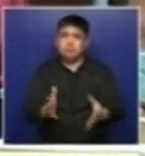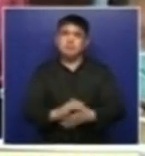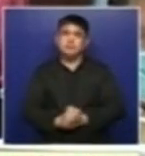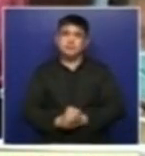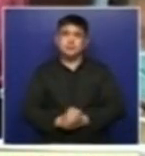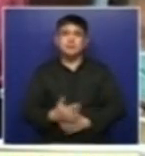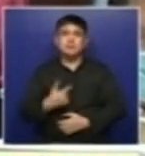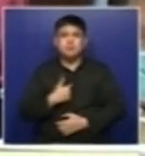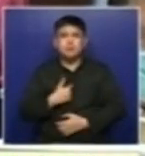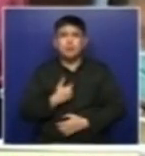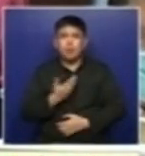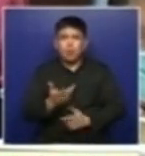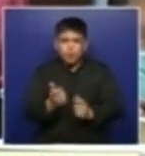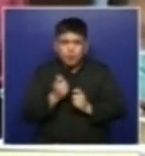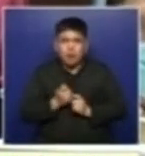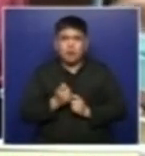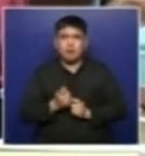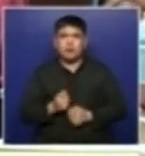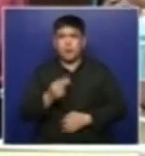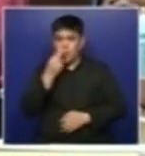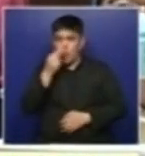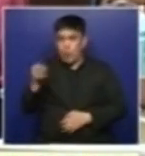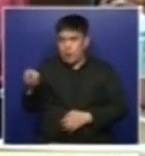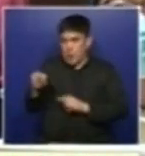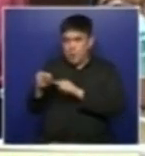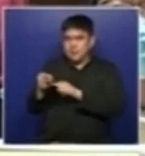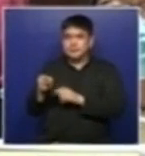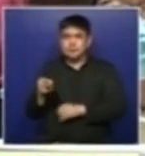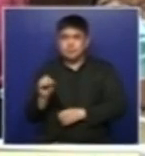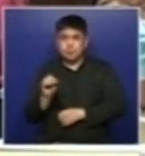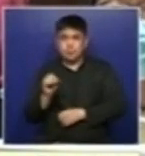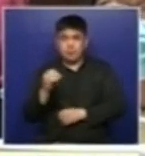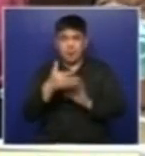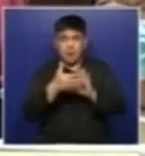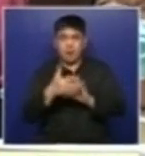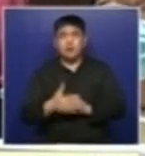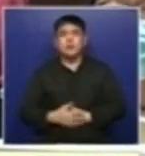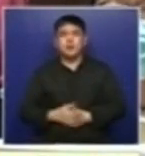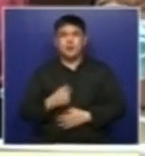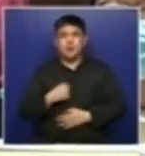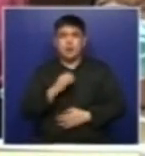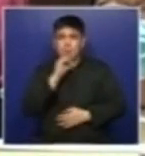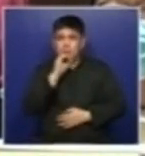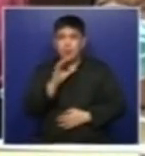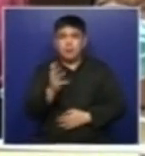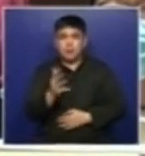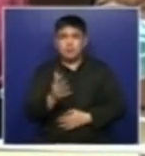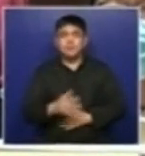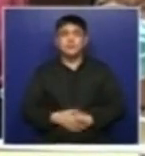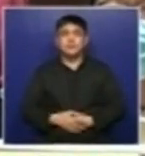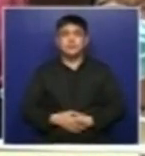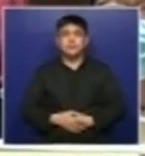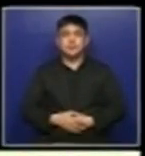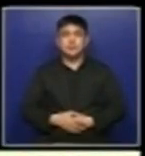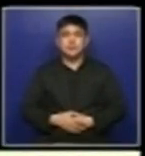ผมขออนุญาตท่านประธานครับได้เปิดคลิปนะครับว่าผมเคยได้มาแจ้งเรื่องนี้ต่อสภาขออนุญาตครับ